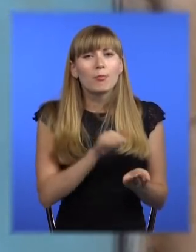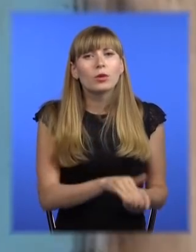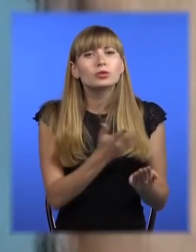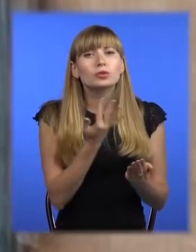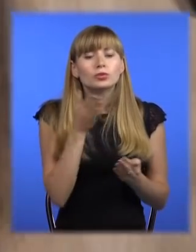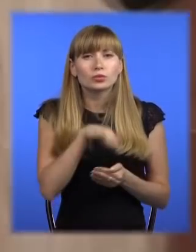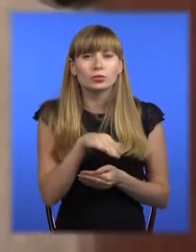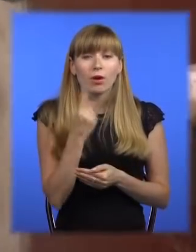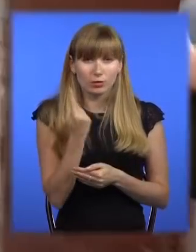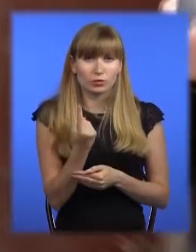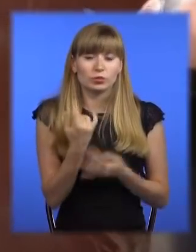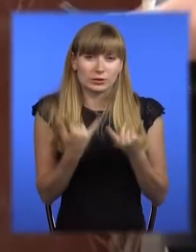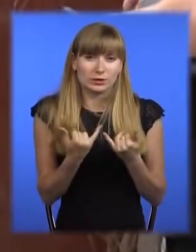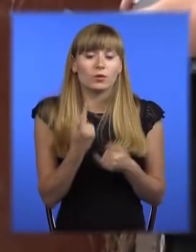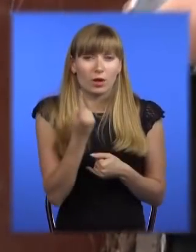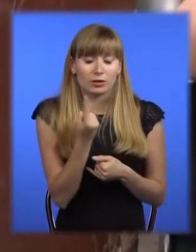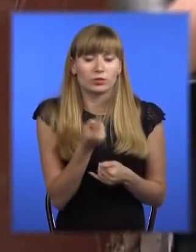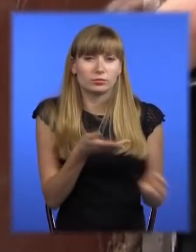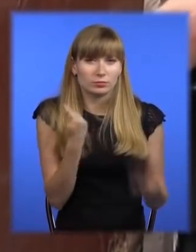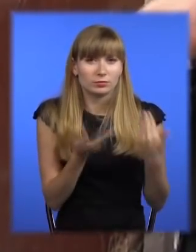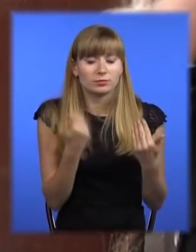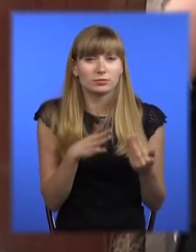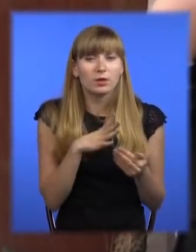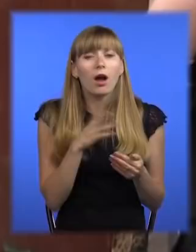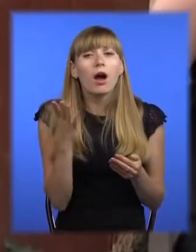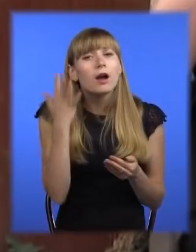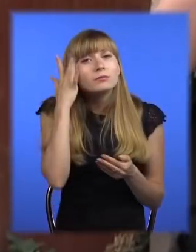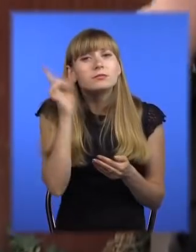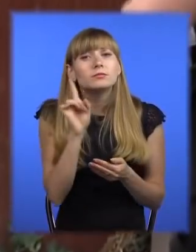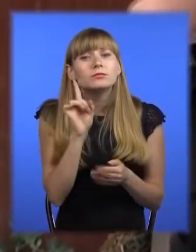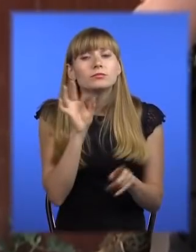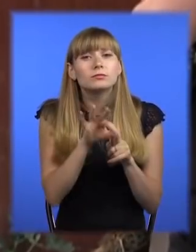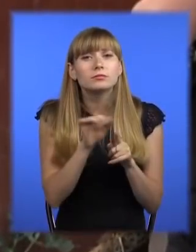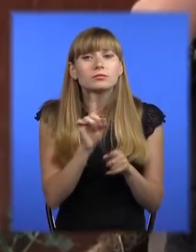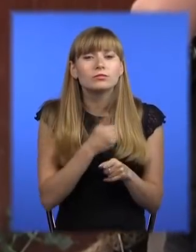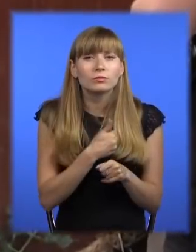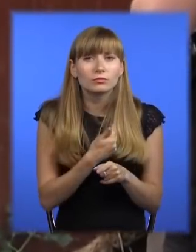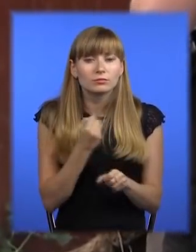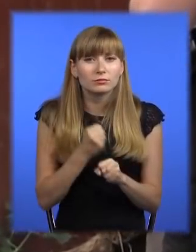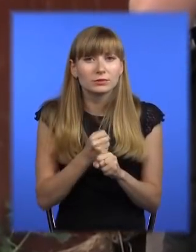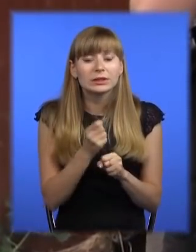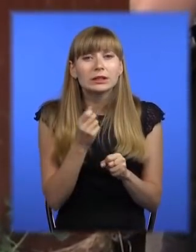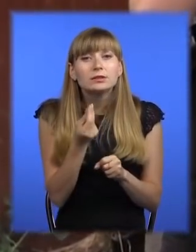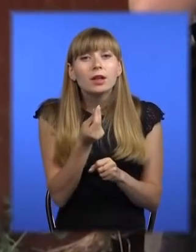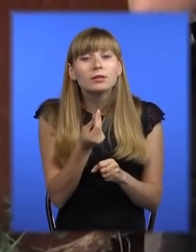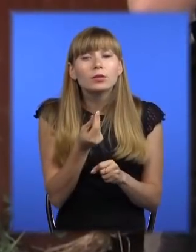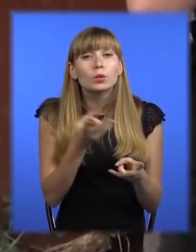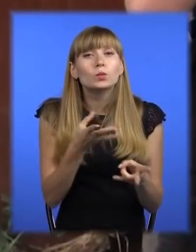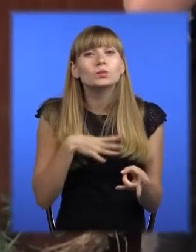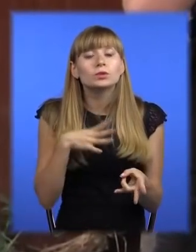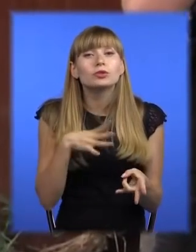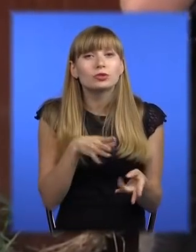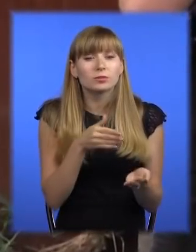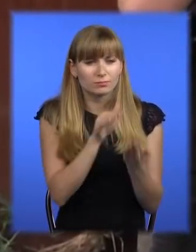ви? Одну. Одну? Так, да, сьогодні одну могилку розібрали. З якою метою? Задля цілей